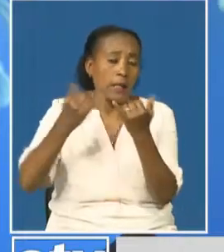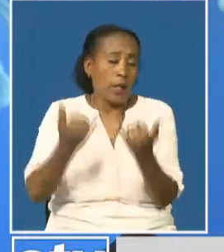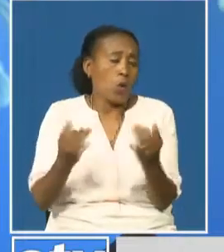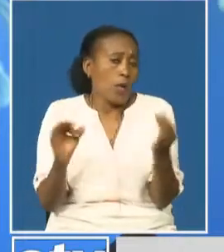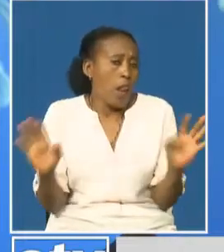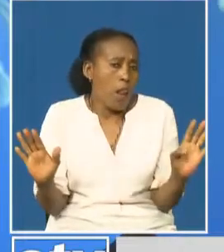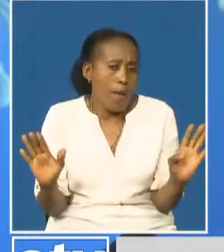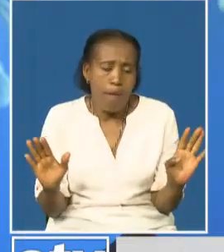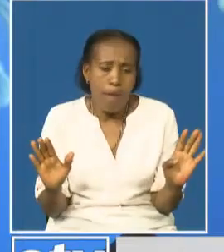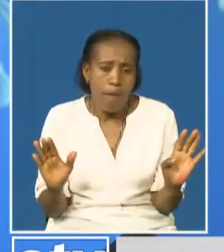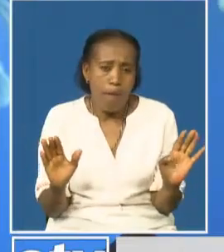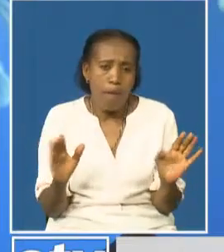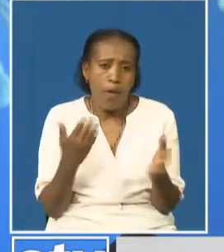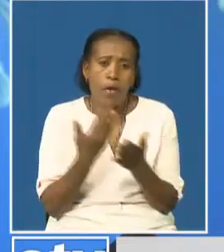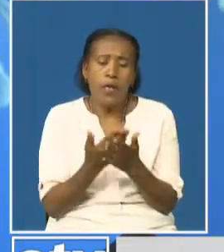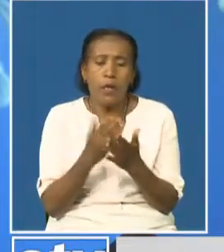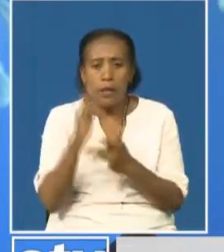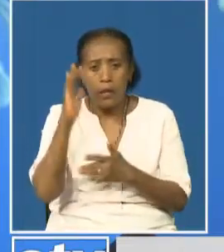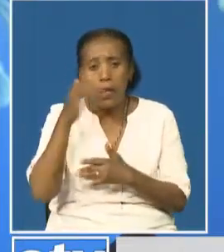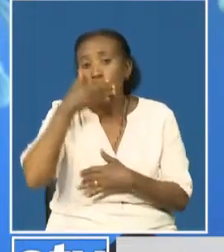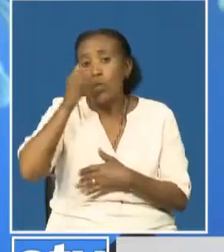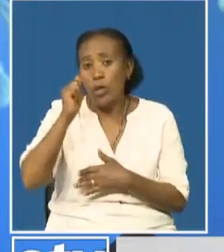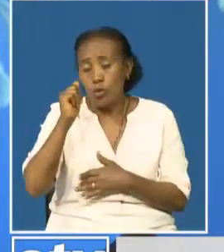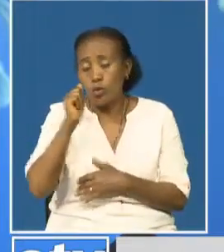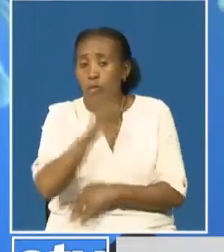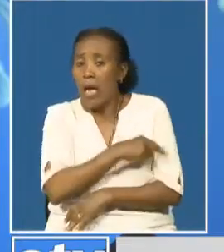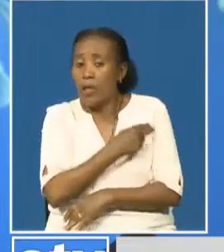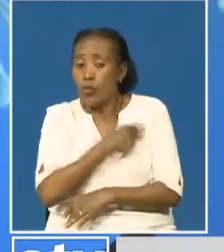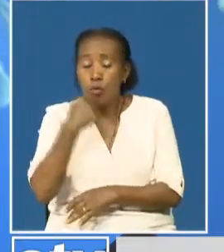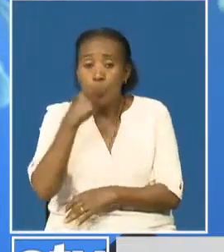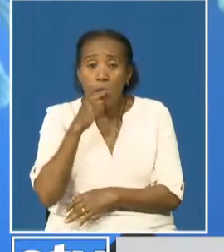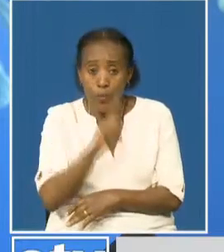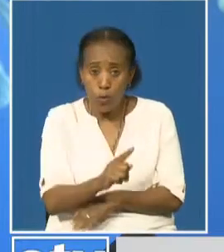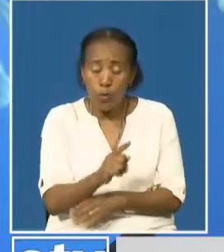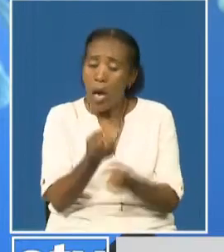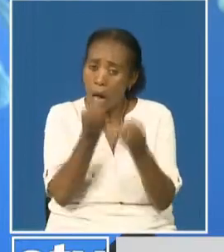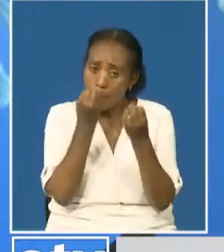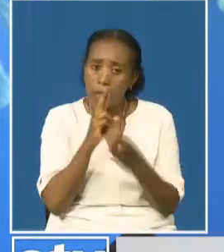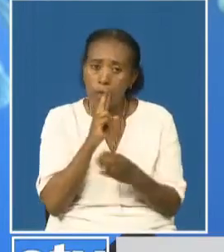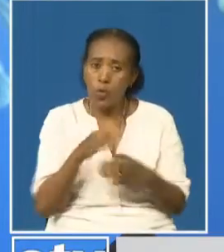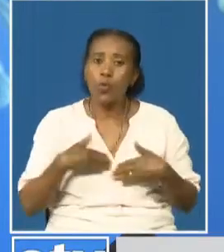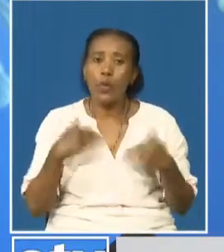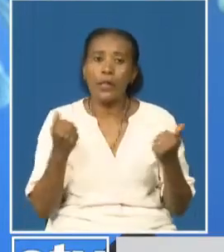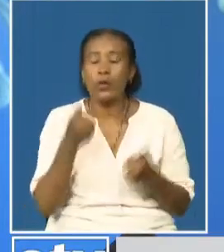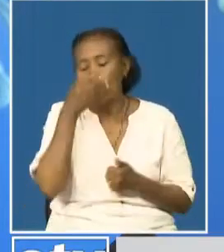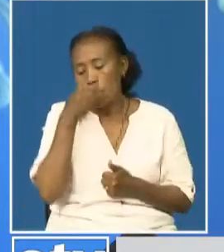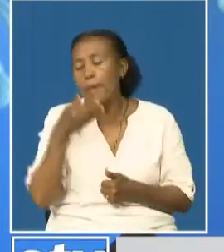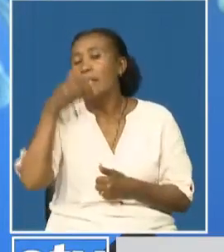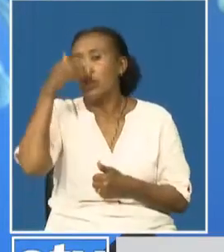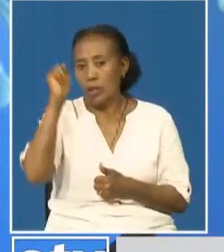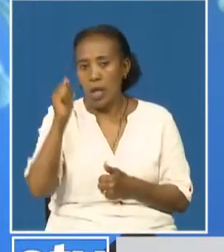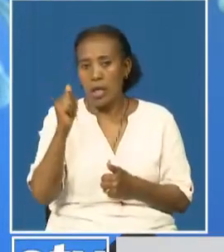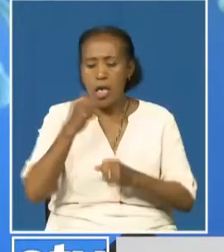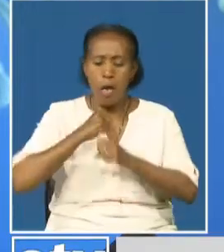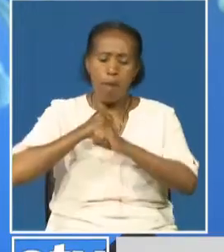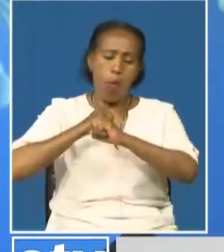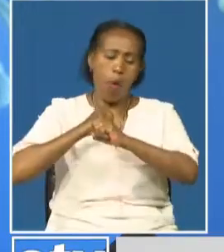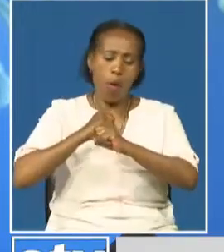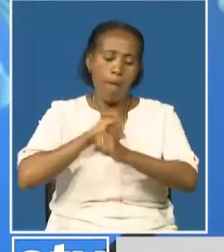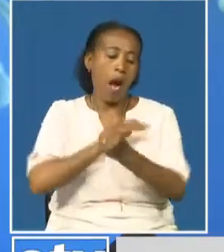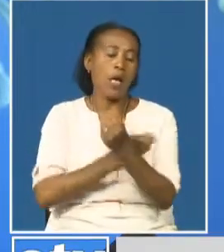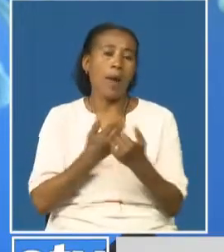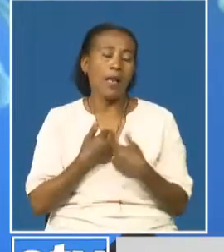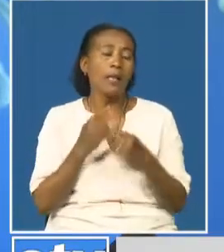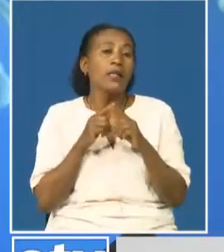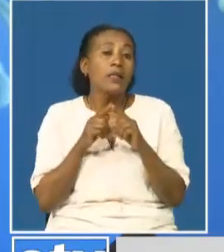እስካሁን የለም ተሽሏቸው የመውጣት እድሉን ደግሞ ሐኪሞቹ እንደሚሉት በአብዛኛው ወጣቶቹ የመሻል የመቋቋም አቅም አላቸው